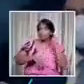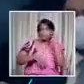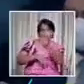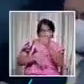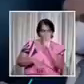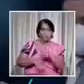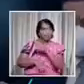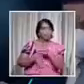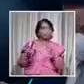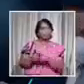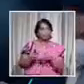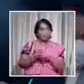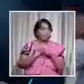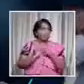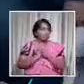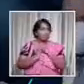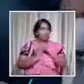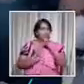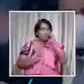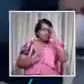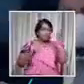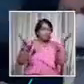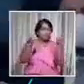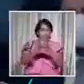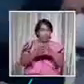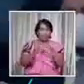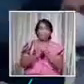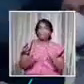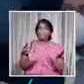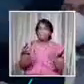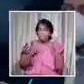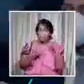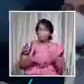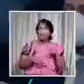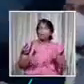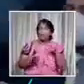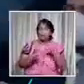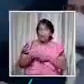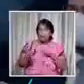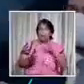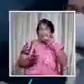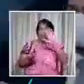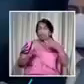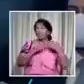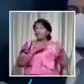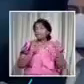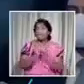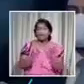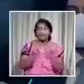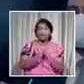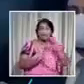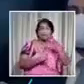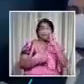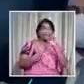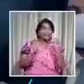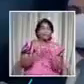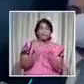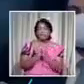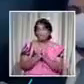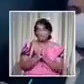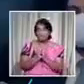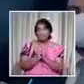යුතුයි ඒ නිසා ගරු කතානායකතුමනි මේ කණ්ඩායමක් පටන් අරන් තියෙනවා මේ අවුරුදු 74ට මොනවද කරේ මේ 225 මොනවද කරන්න